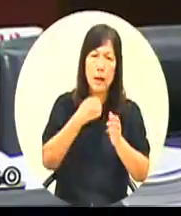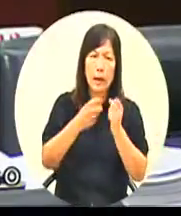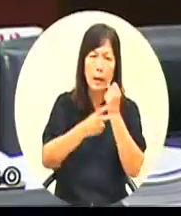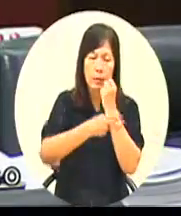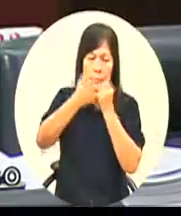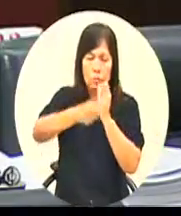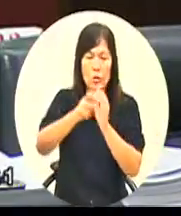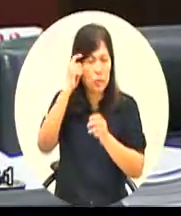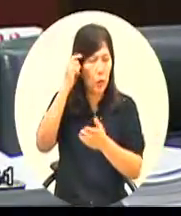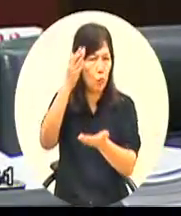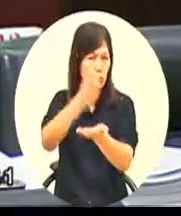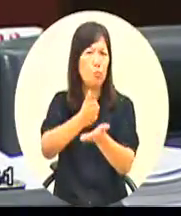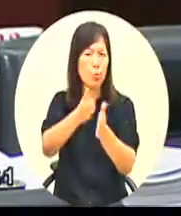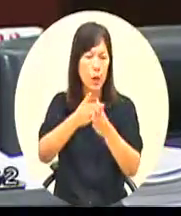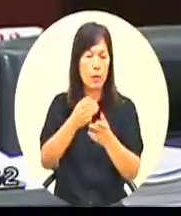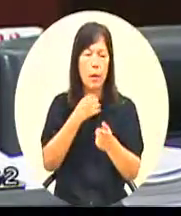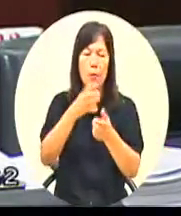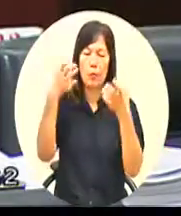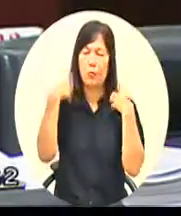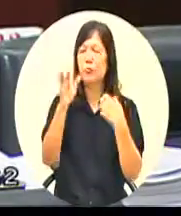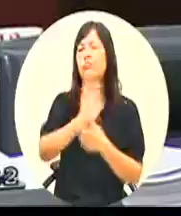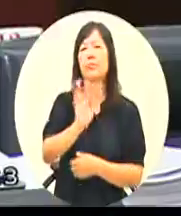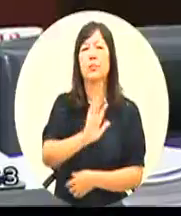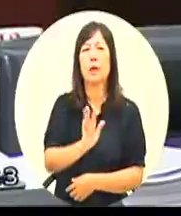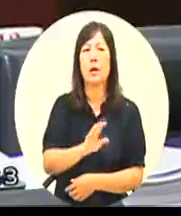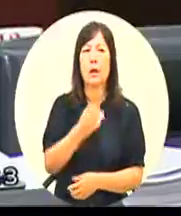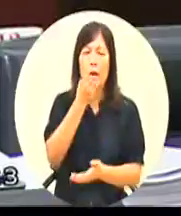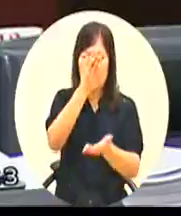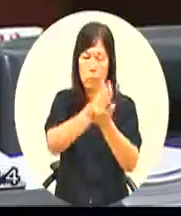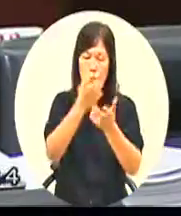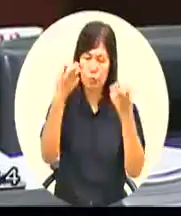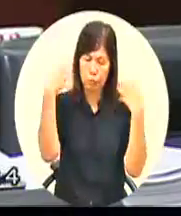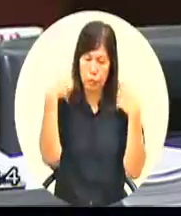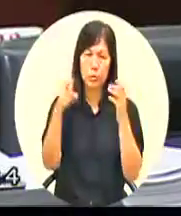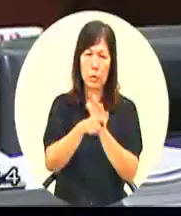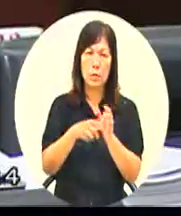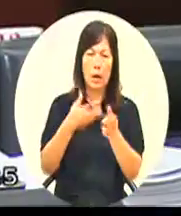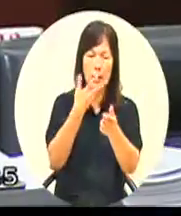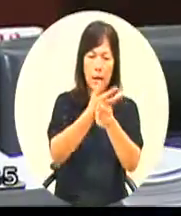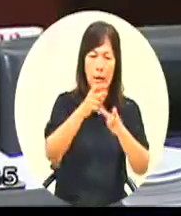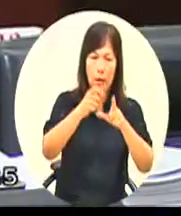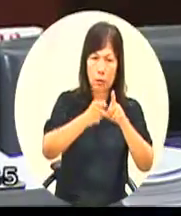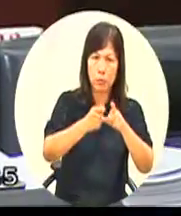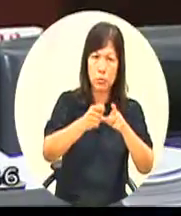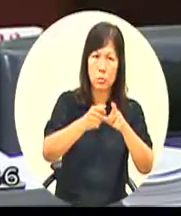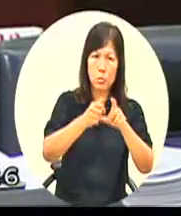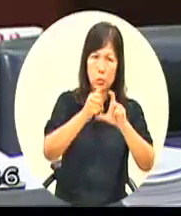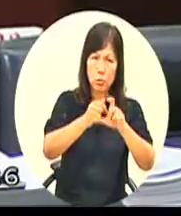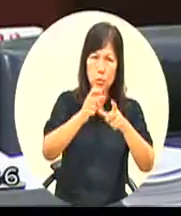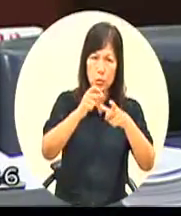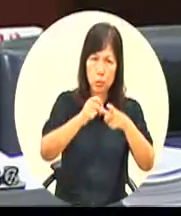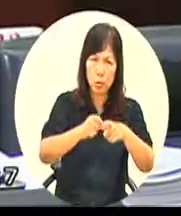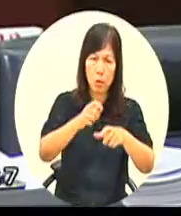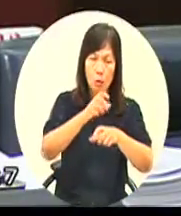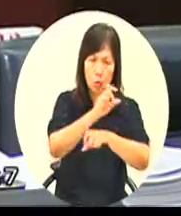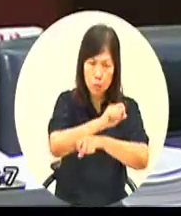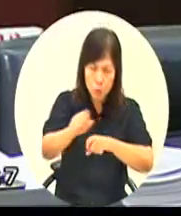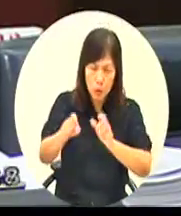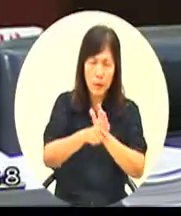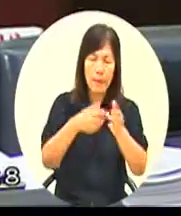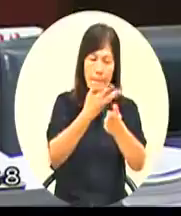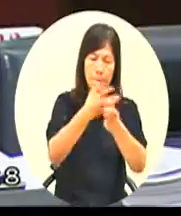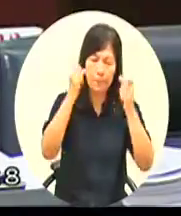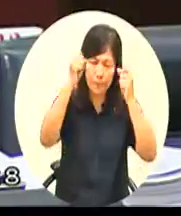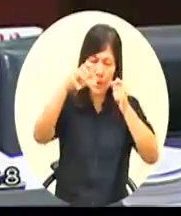止，不想再认养了。那当然终止认养他都不要还给区公所，再来就是要交给我们体育处。那是不是